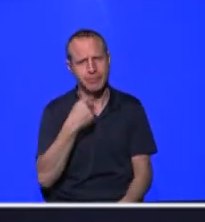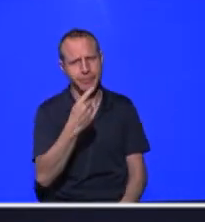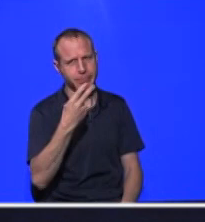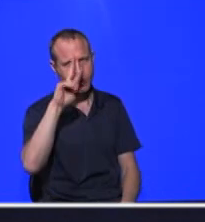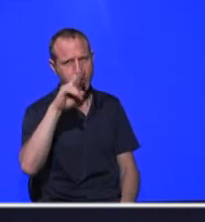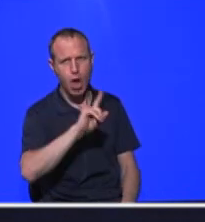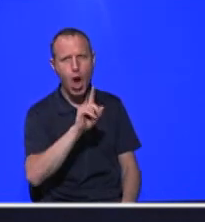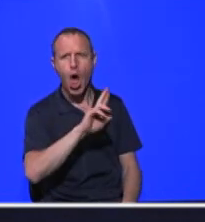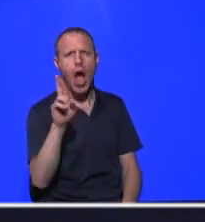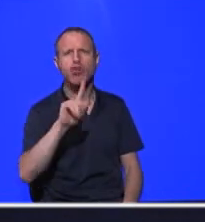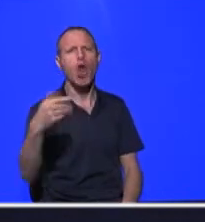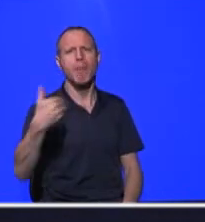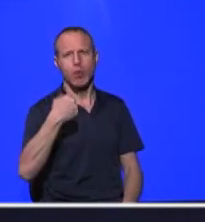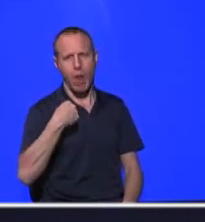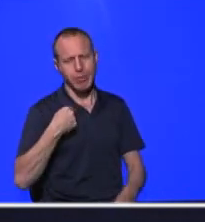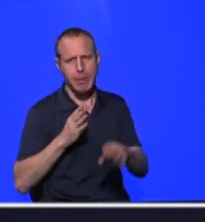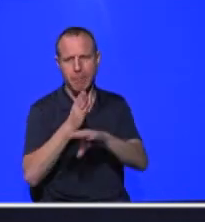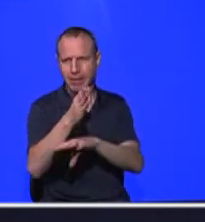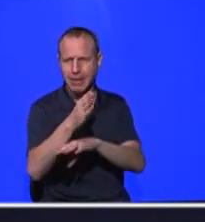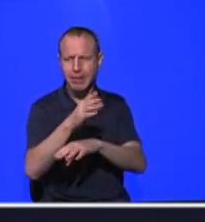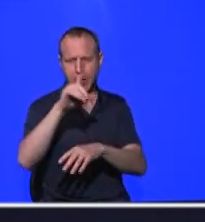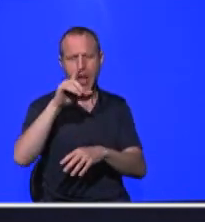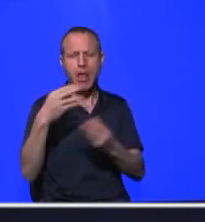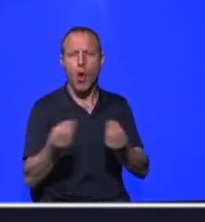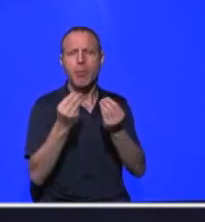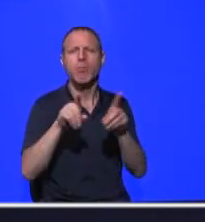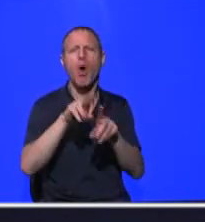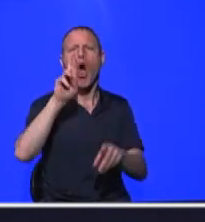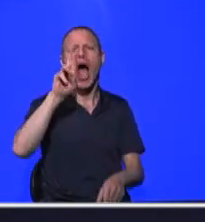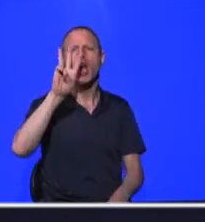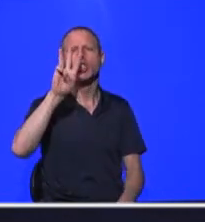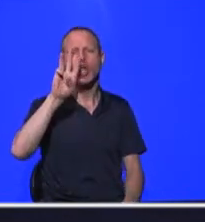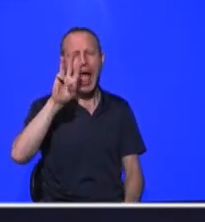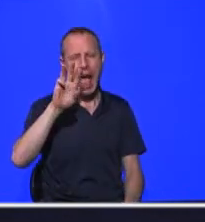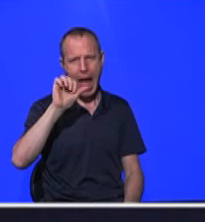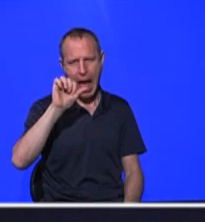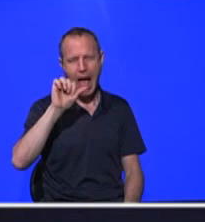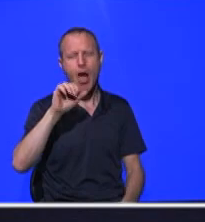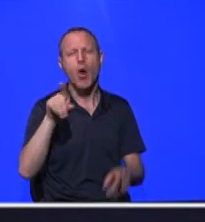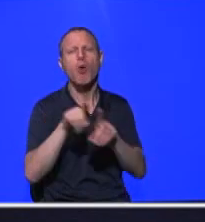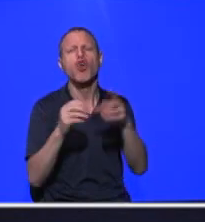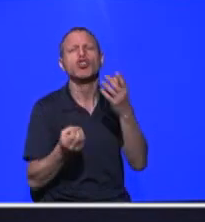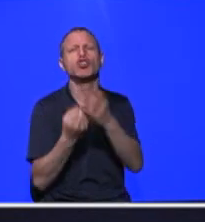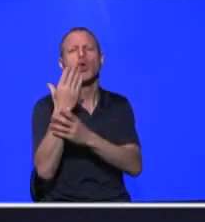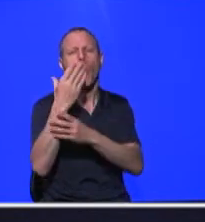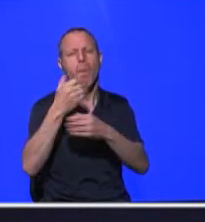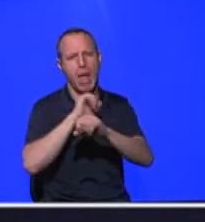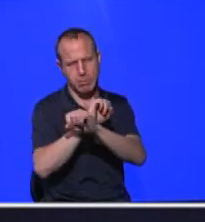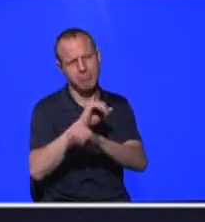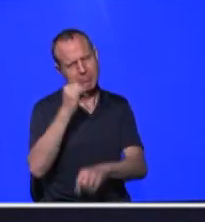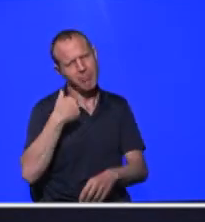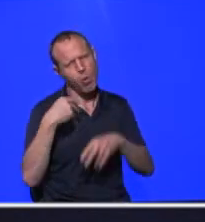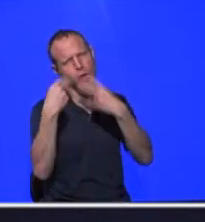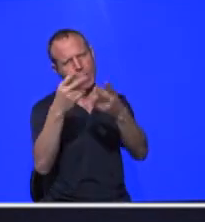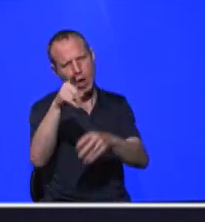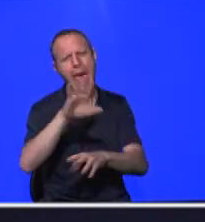לא רק שלא פנו אליי, אני פניתי לגורמים כמו רשע וכמו שיקום האסיר וכאלה, כן, אנחנו נחזור אליך, רגע,